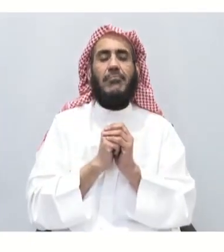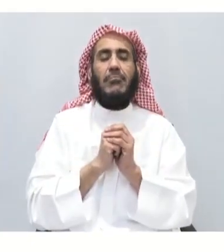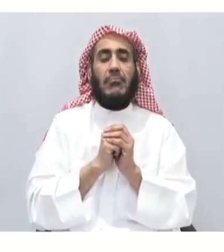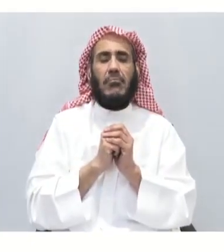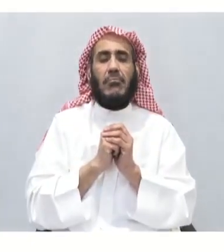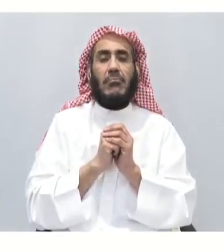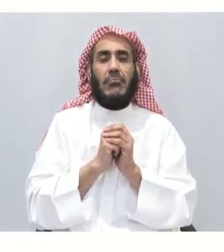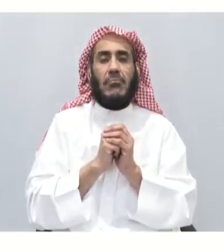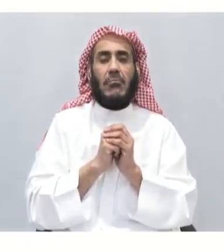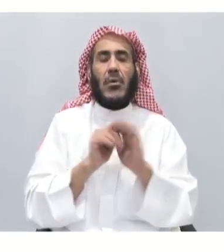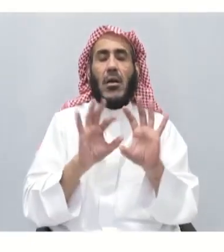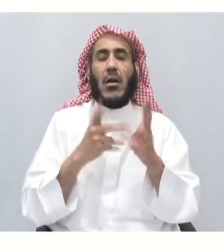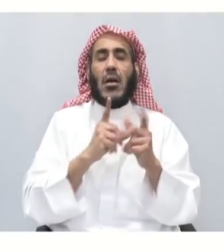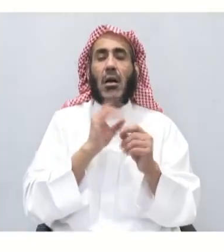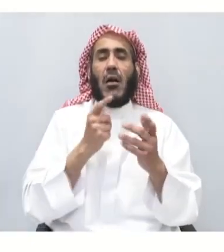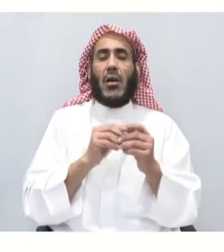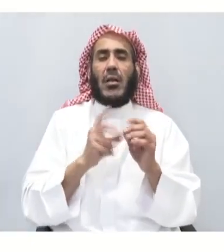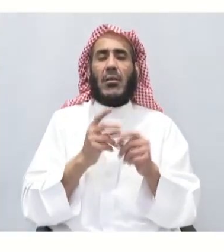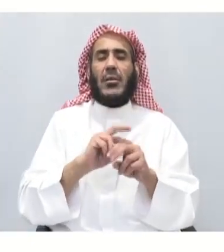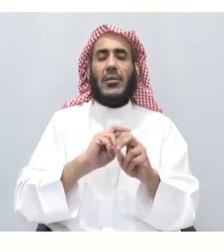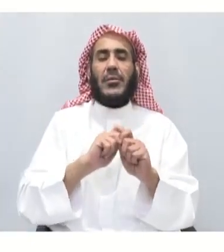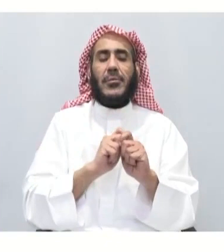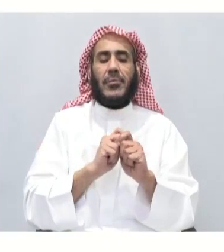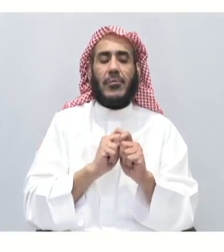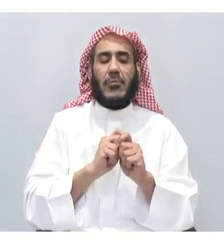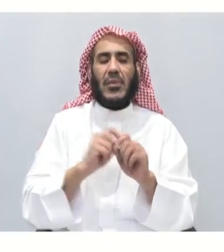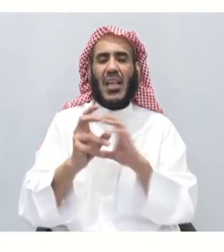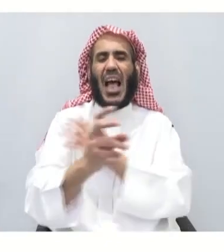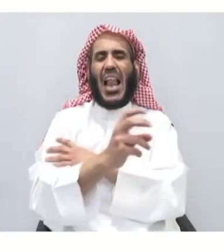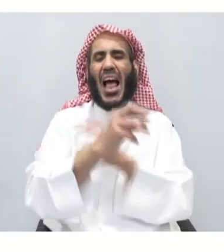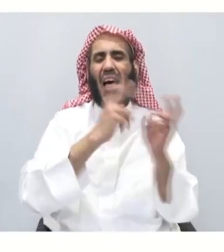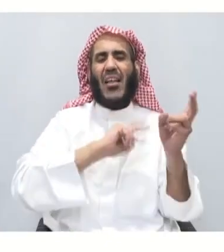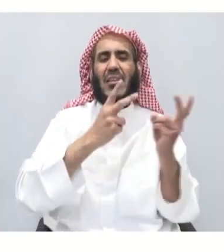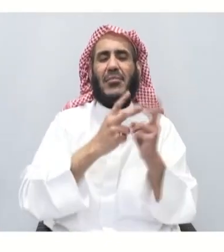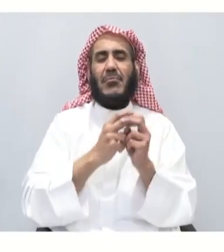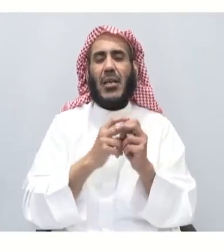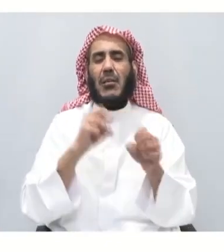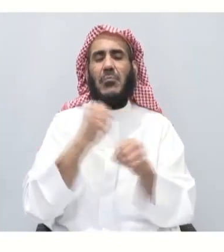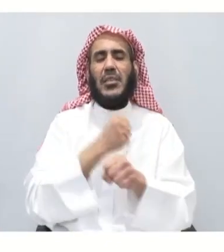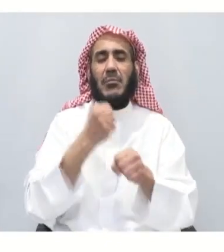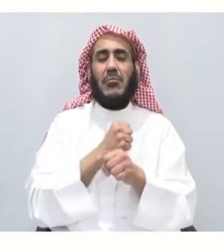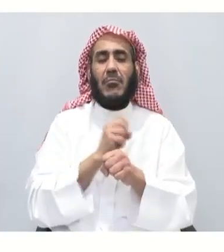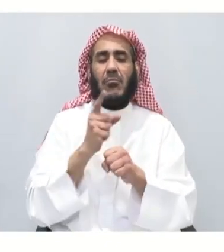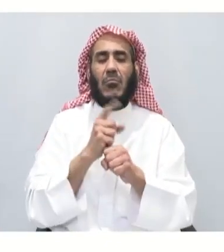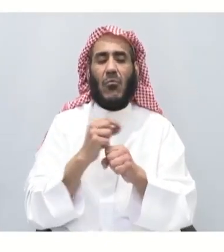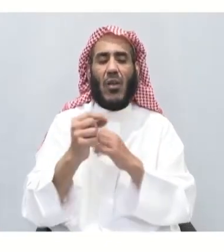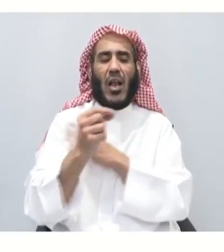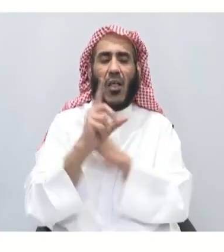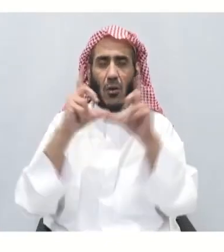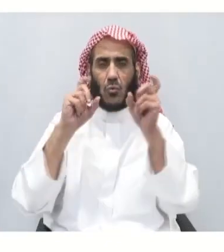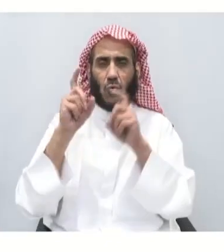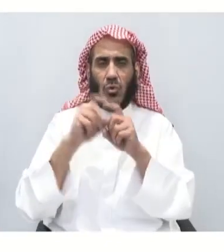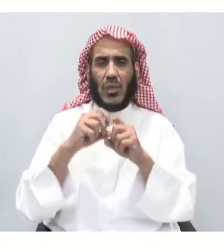حجمها كيف يعتمد تغيير هذه العضلات حسب استعمالها لذلك ف العضلات التي